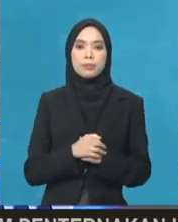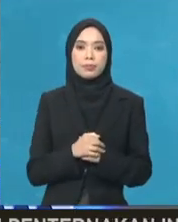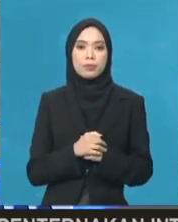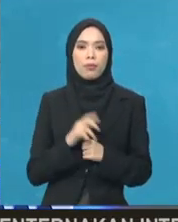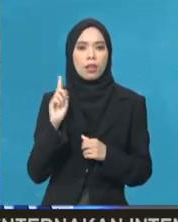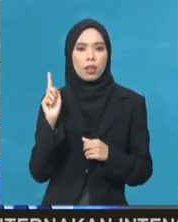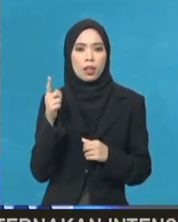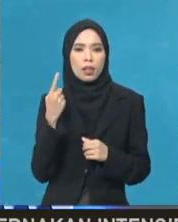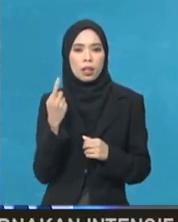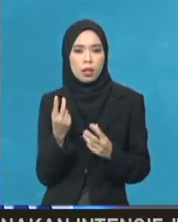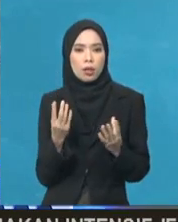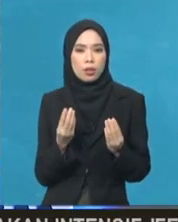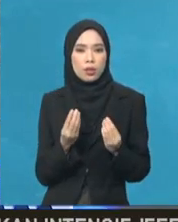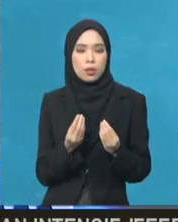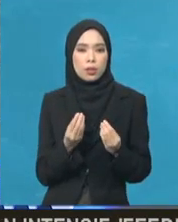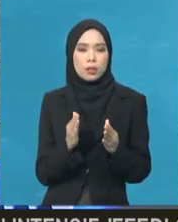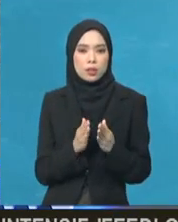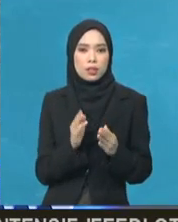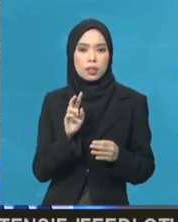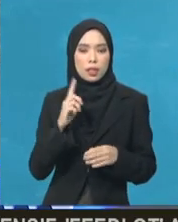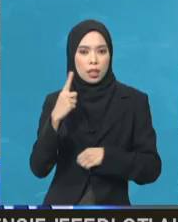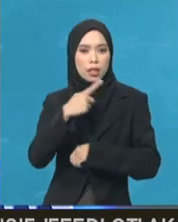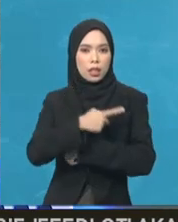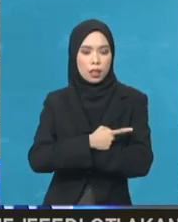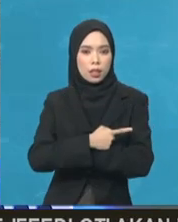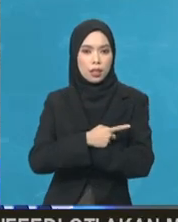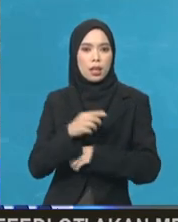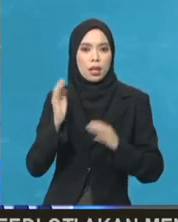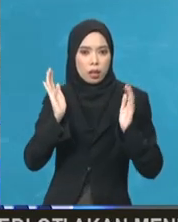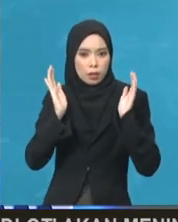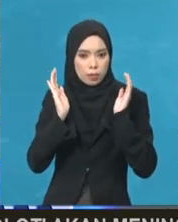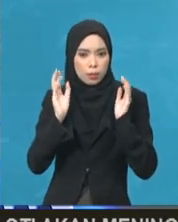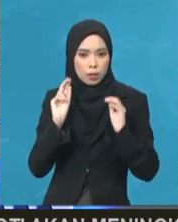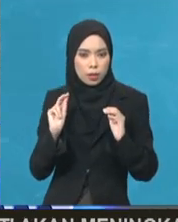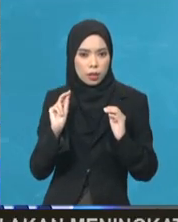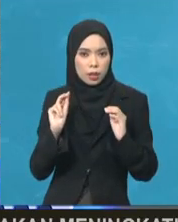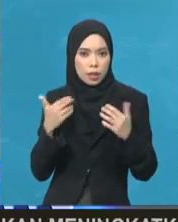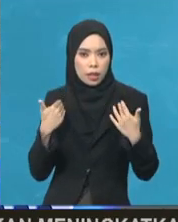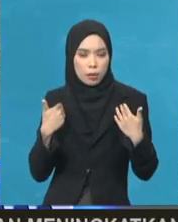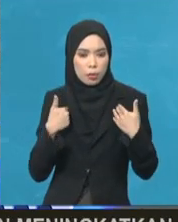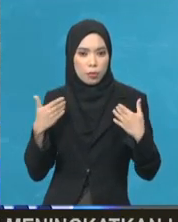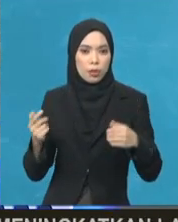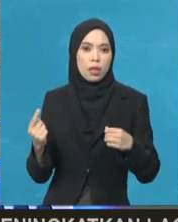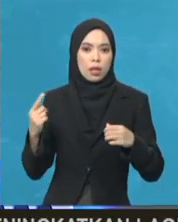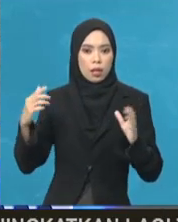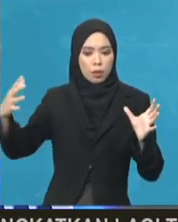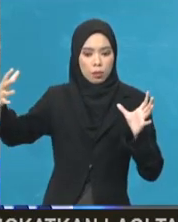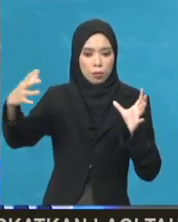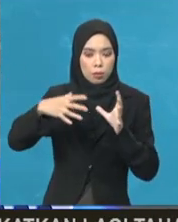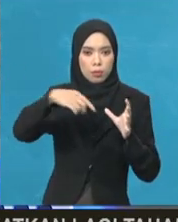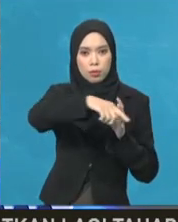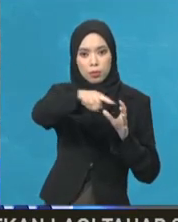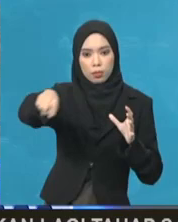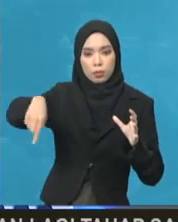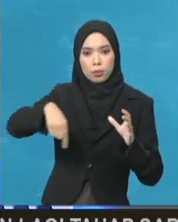Hai hanya tiga beberapa hari saja lagi negara Brunei Darussalam akan mengadakan upacara perhimpunan Agung sambutan